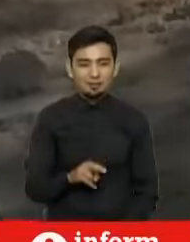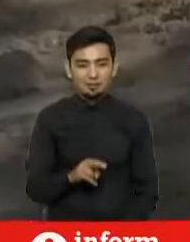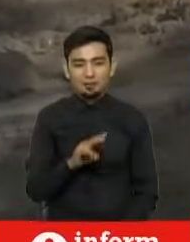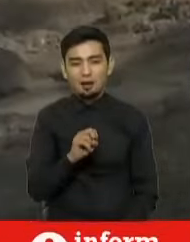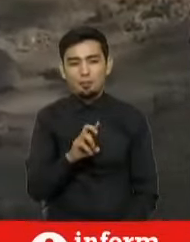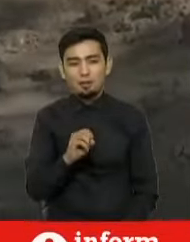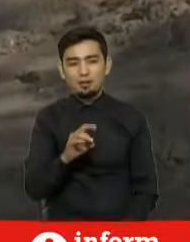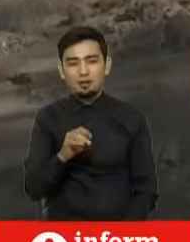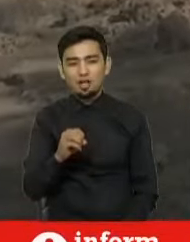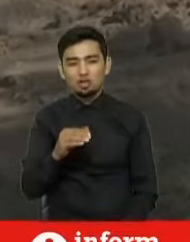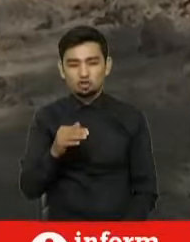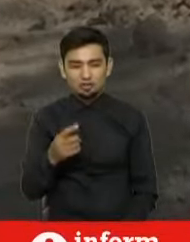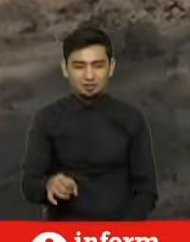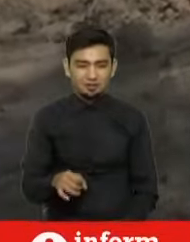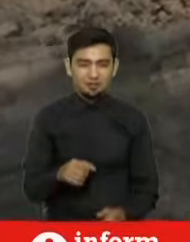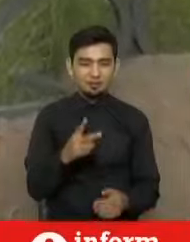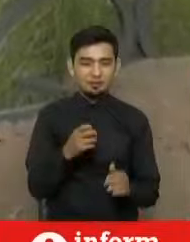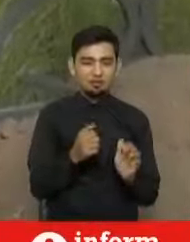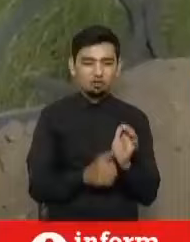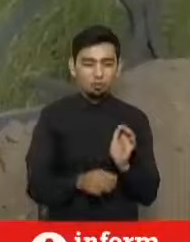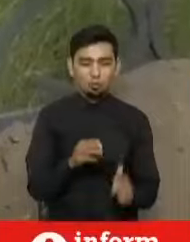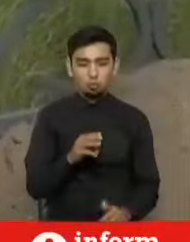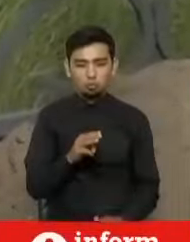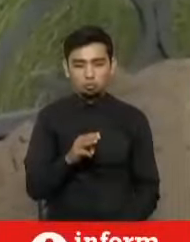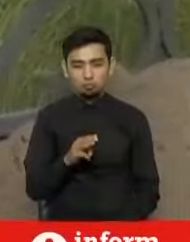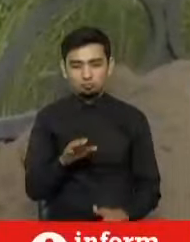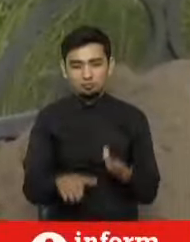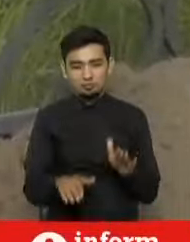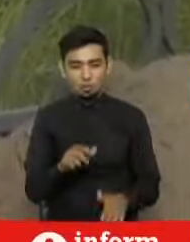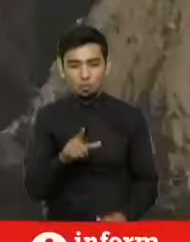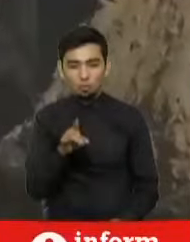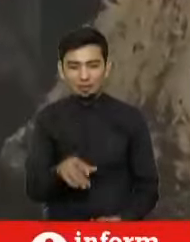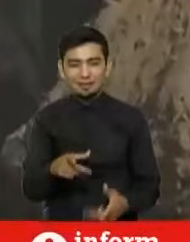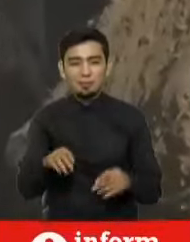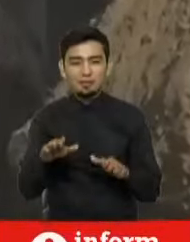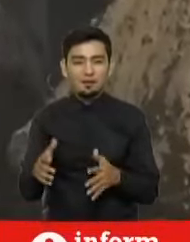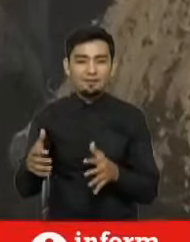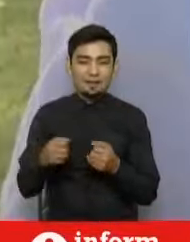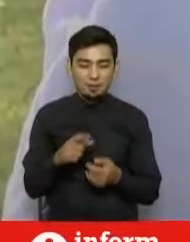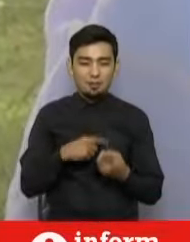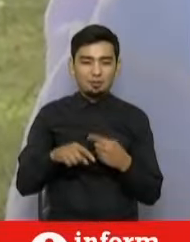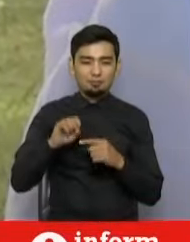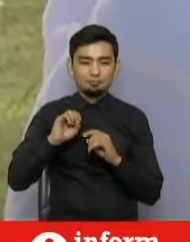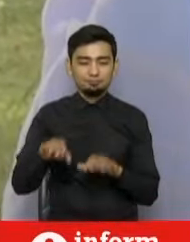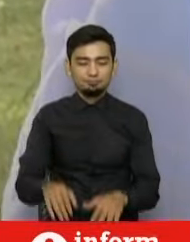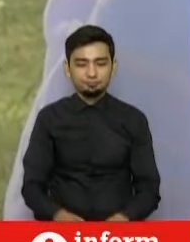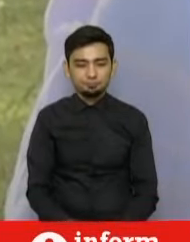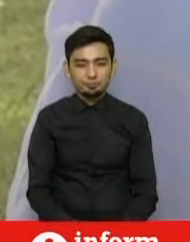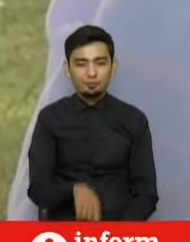вывезли 160 тонн грунта. Его вернули в песчаные карьеры, откуда ранее его и извлекли. Была